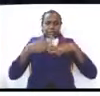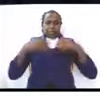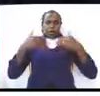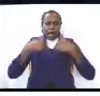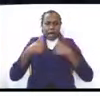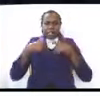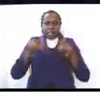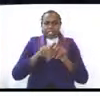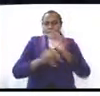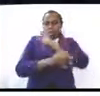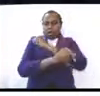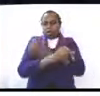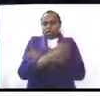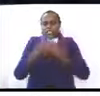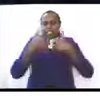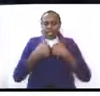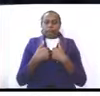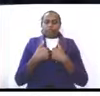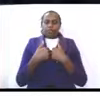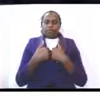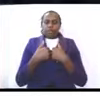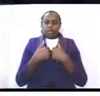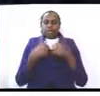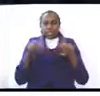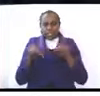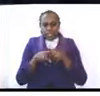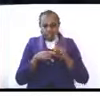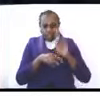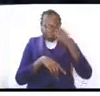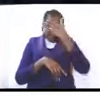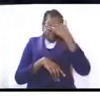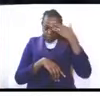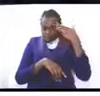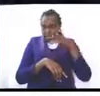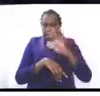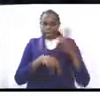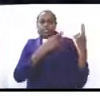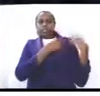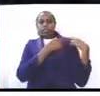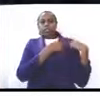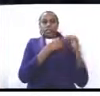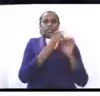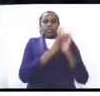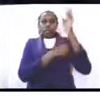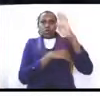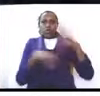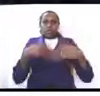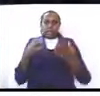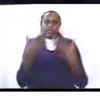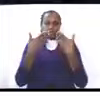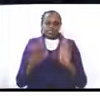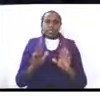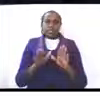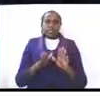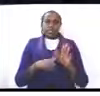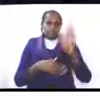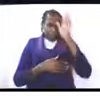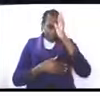wadhifa inawafikia na wanasahau jukumu ambalo Mungu umewapatia.